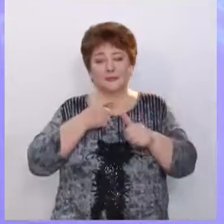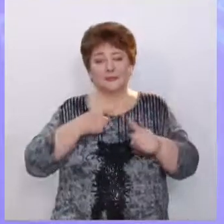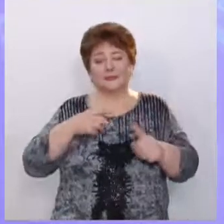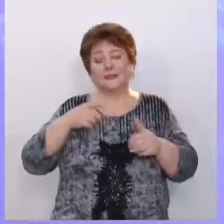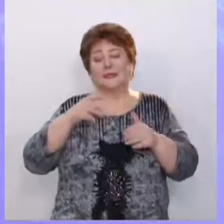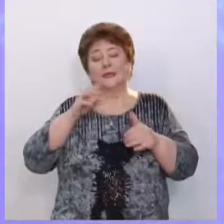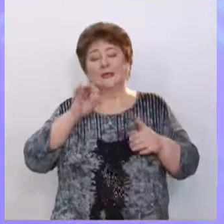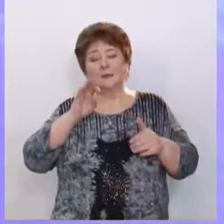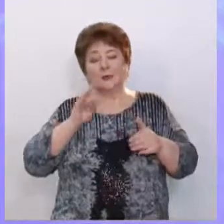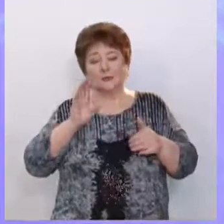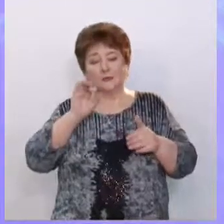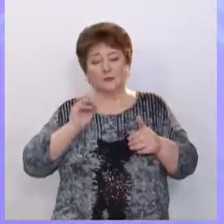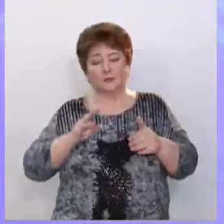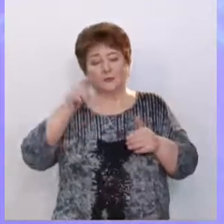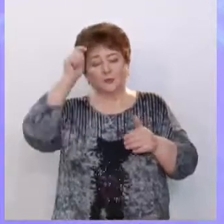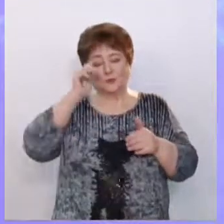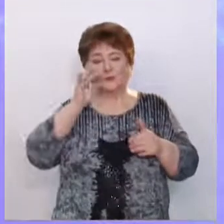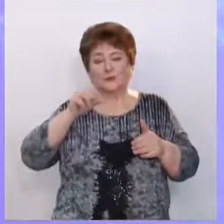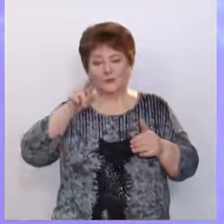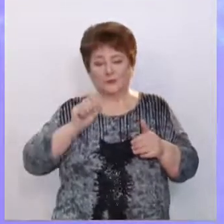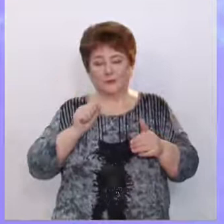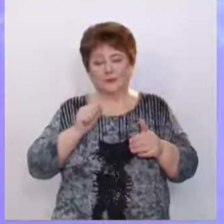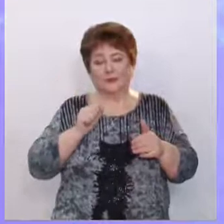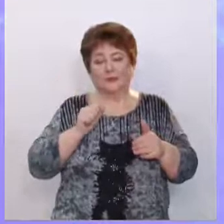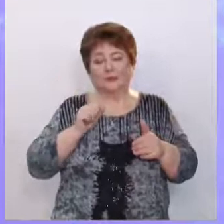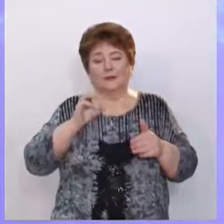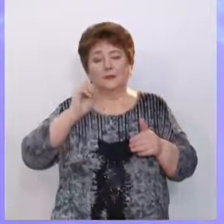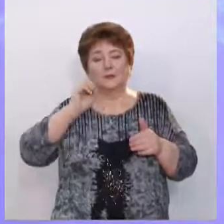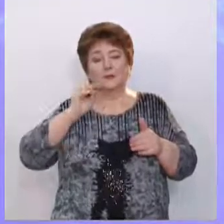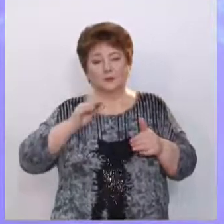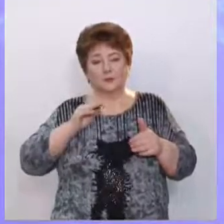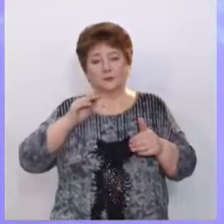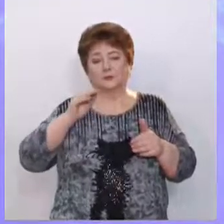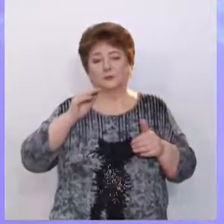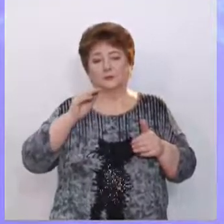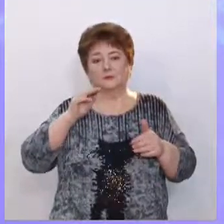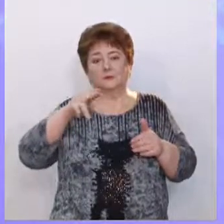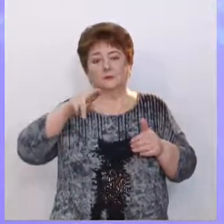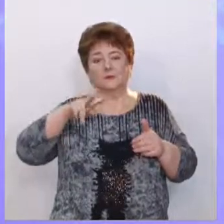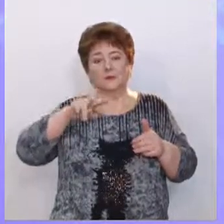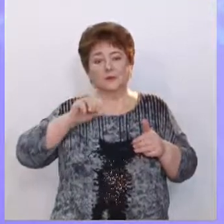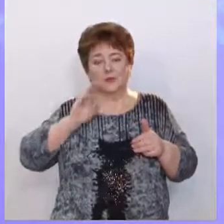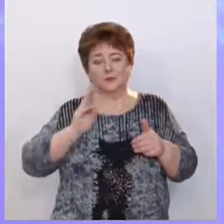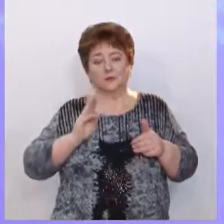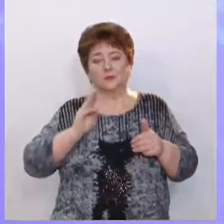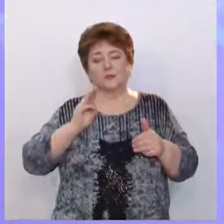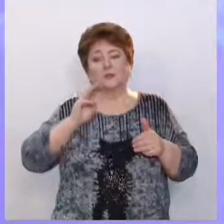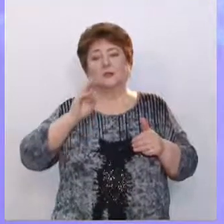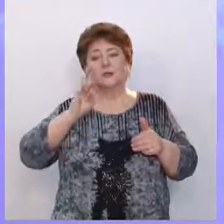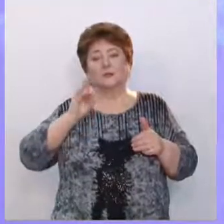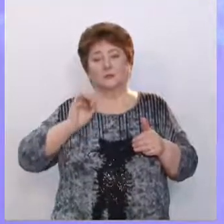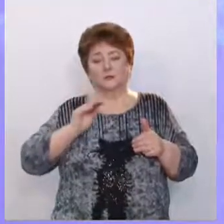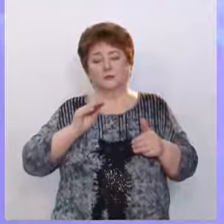Назовите имена существительные мужского рода. Ёж, плащ,